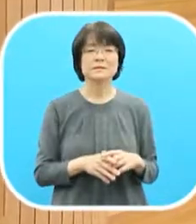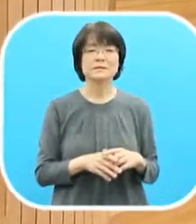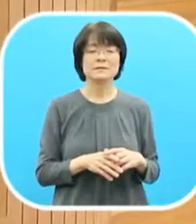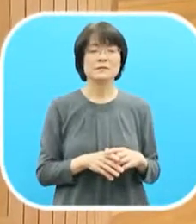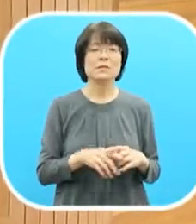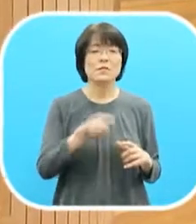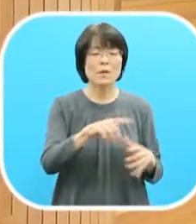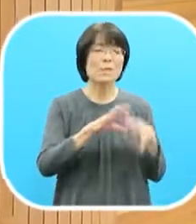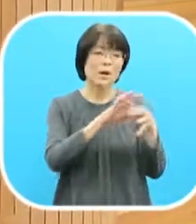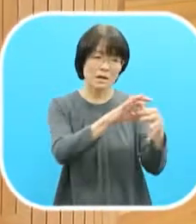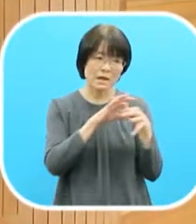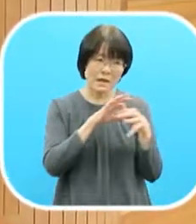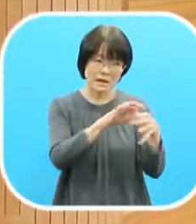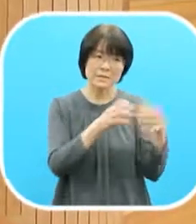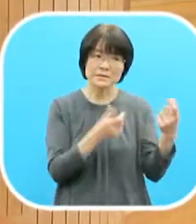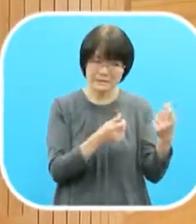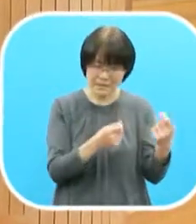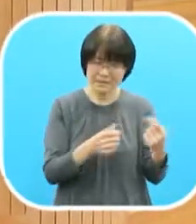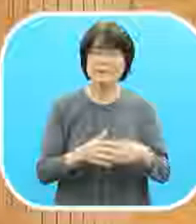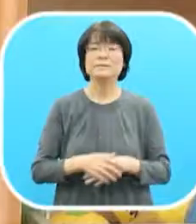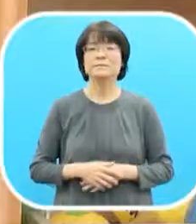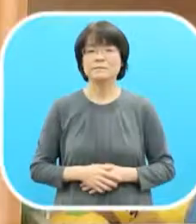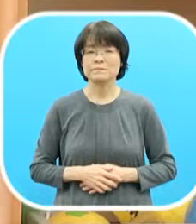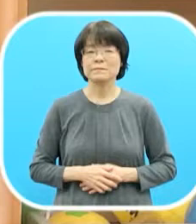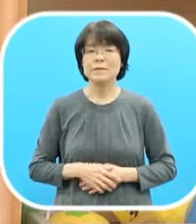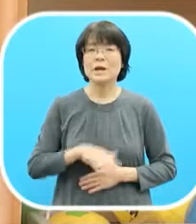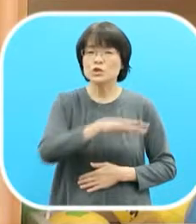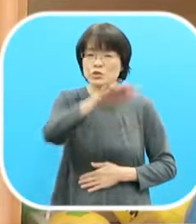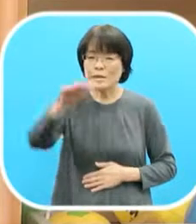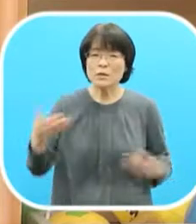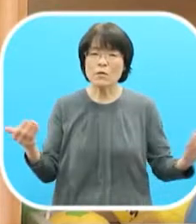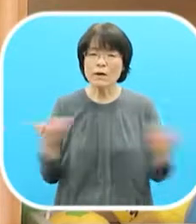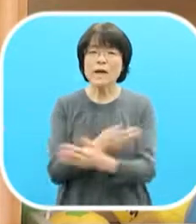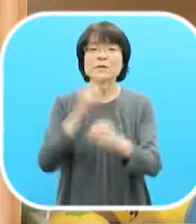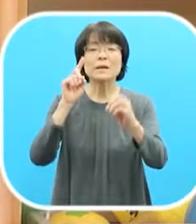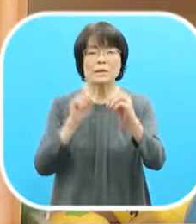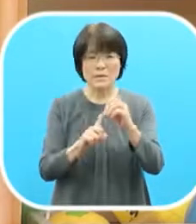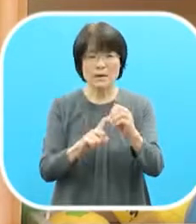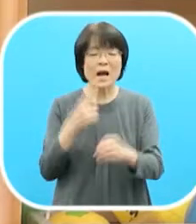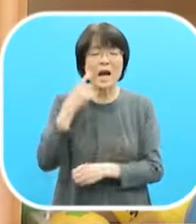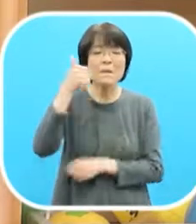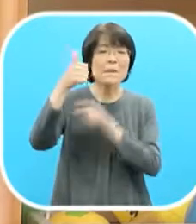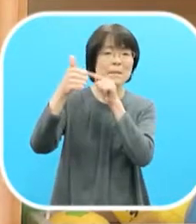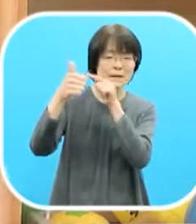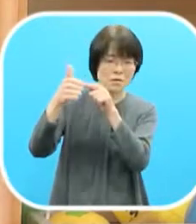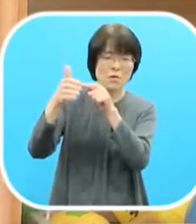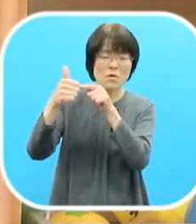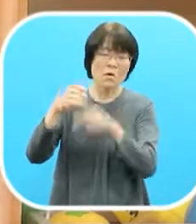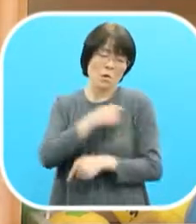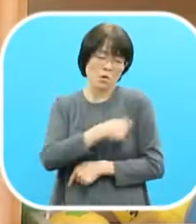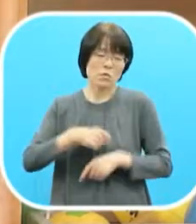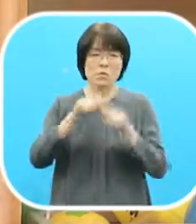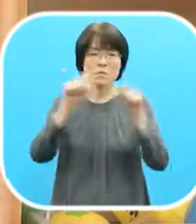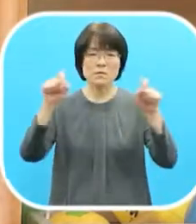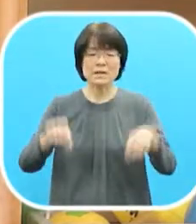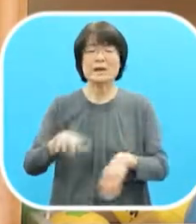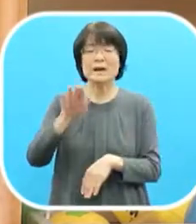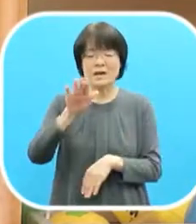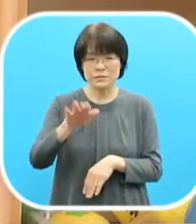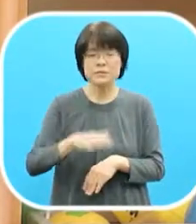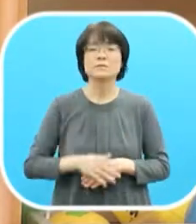そういったこともすべてつながりがあるんですね。 すべて変えていくにはパパの心の持ちようだと思います